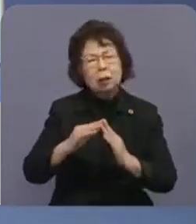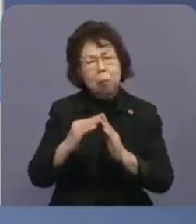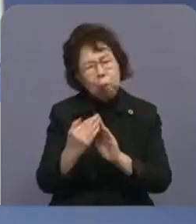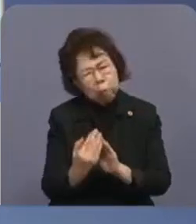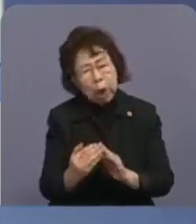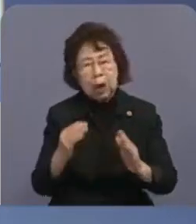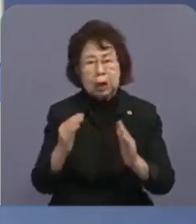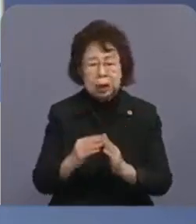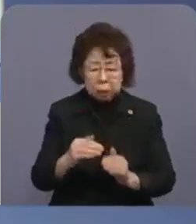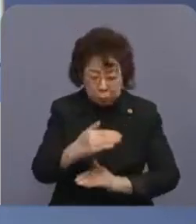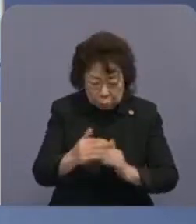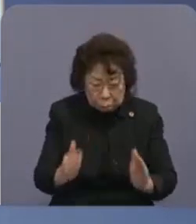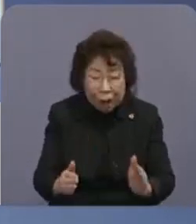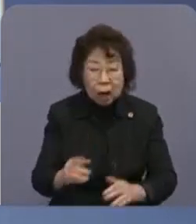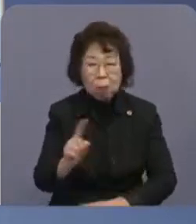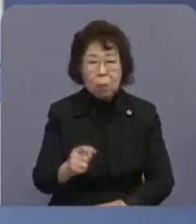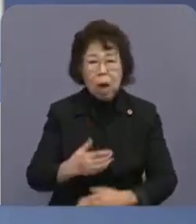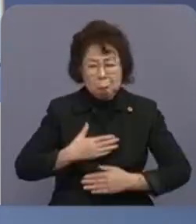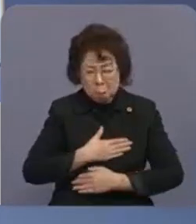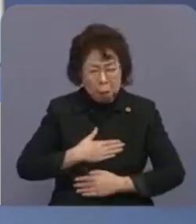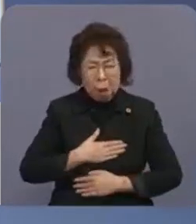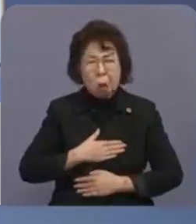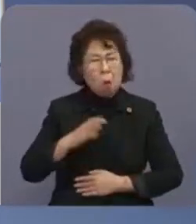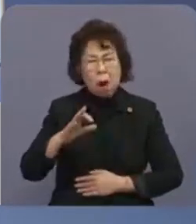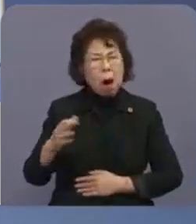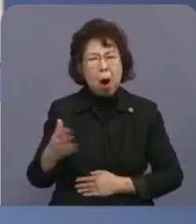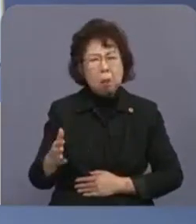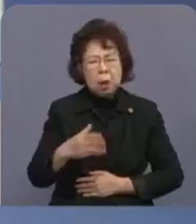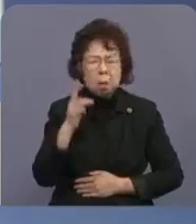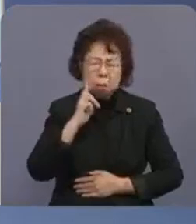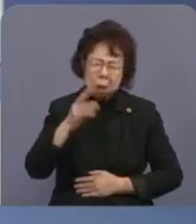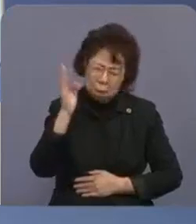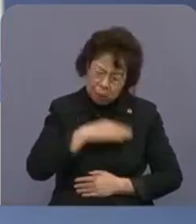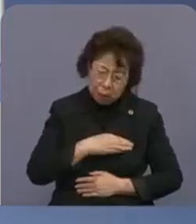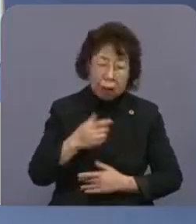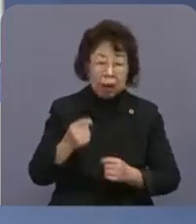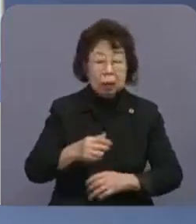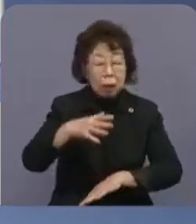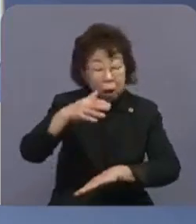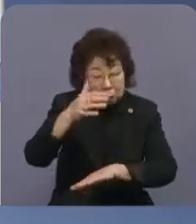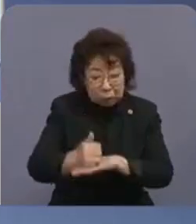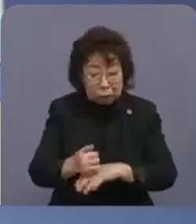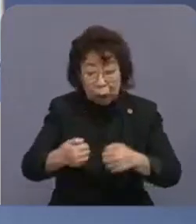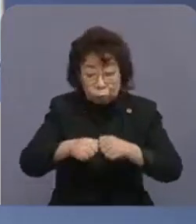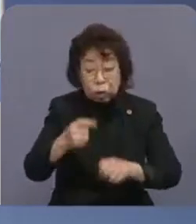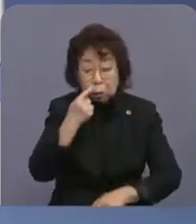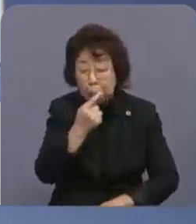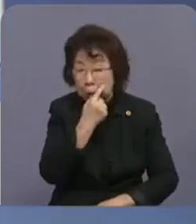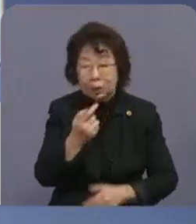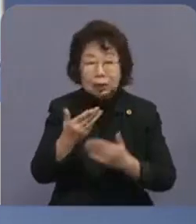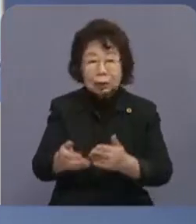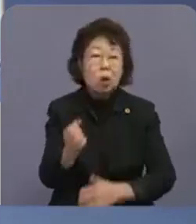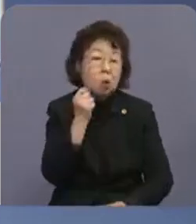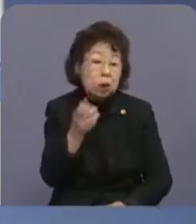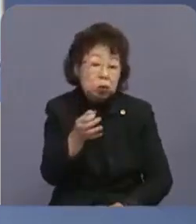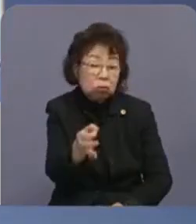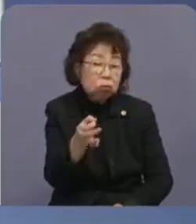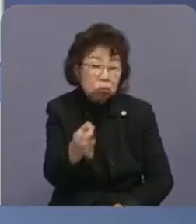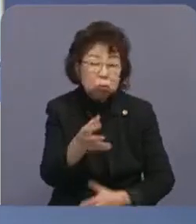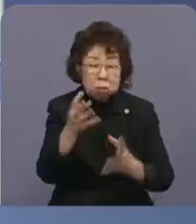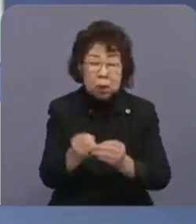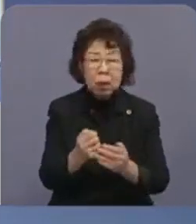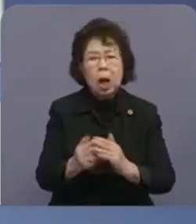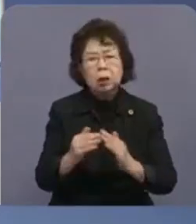가구의 주거 면적은 물론 욕실 등의 생활시설이 얼마나 열악한지 구체적으로 확인됐습니다. 월세로 사는 비중이 높아서